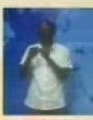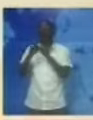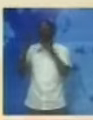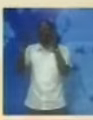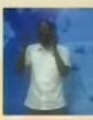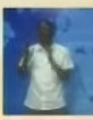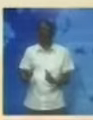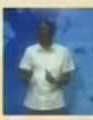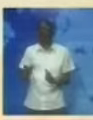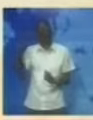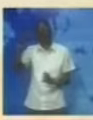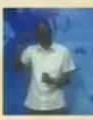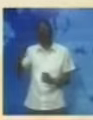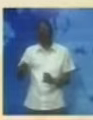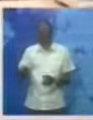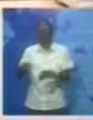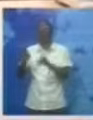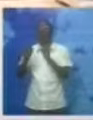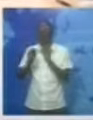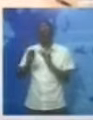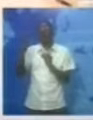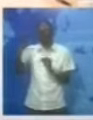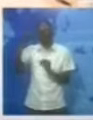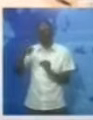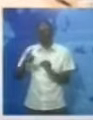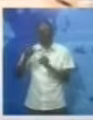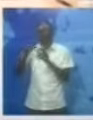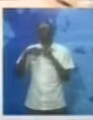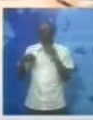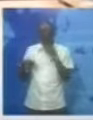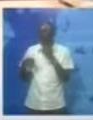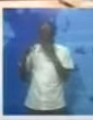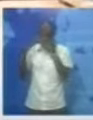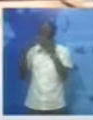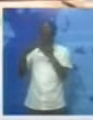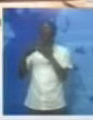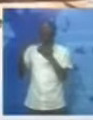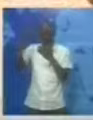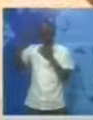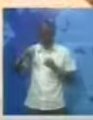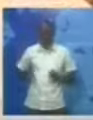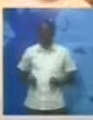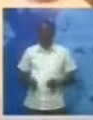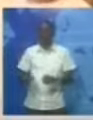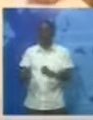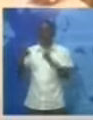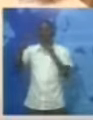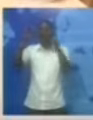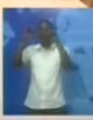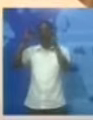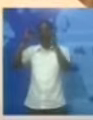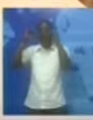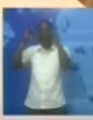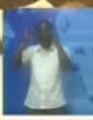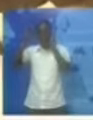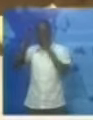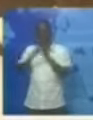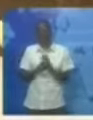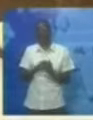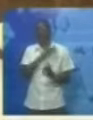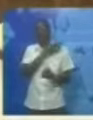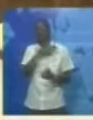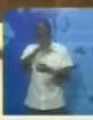médias, l'occasion était opportune pour traduire toute sa reconnaissance aux nombreux efforts consentis dans l'éducation par les